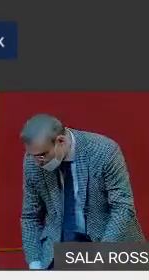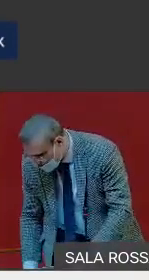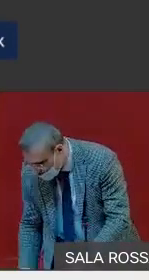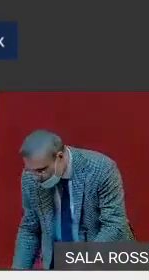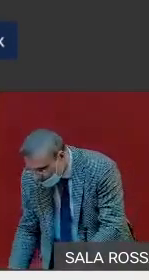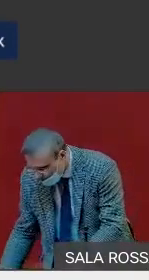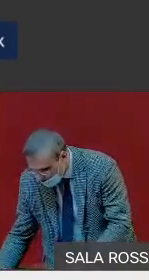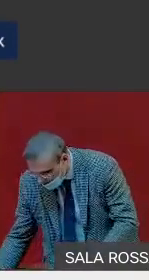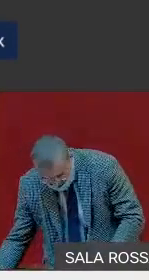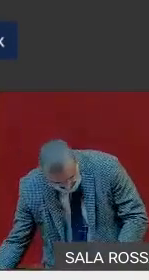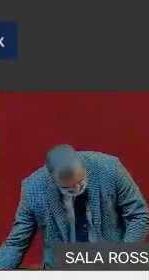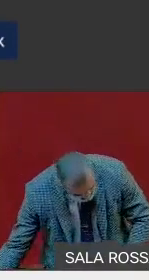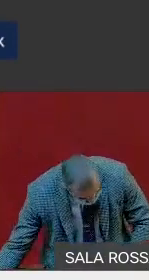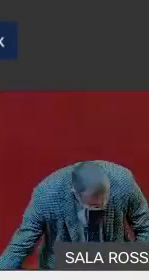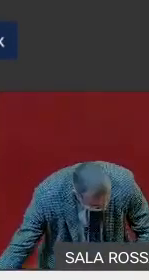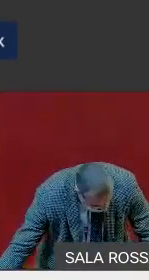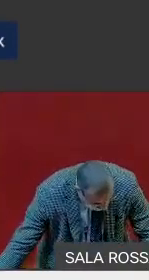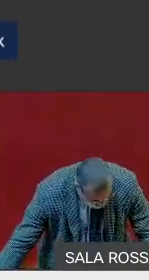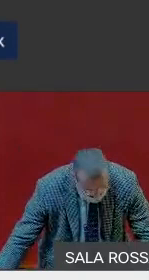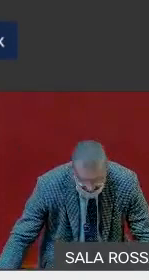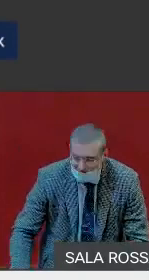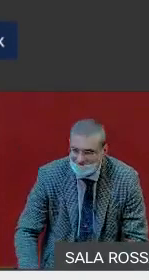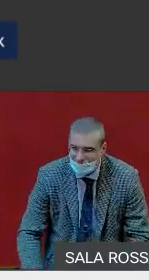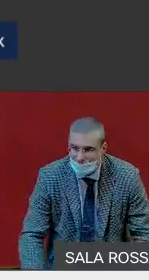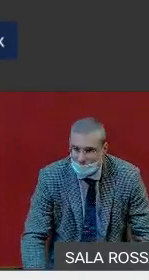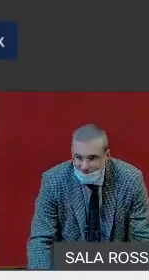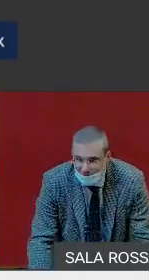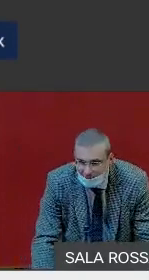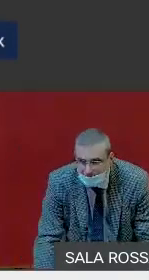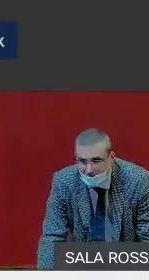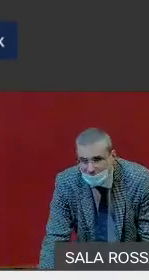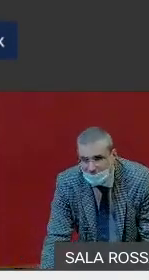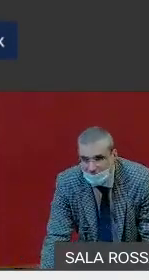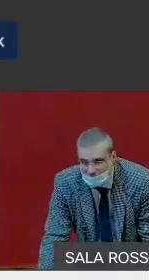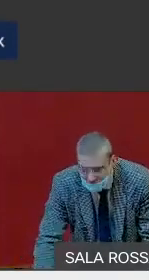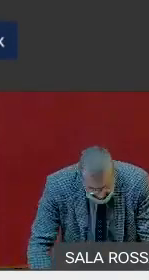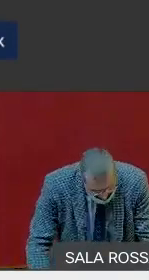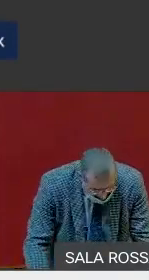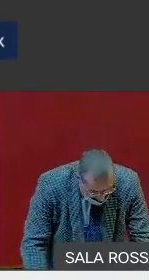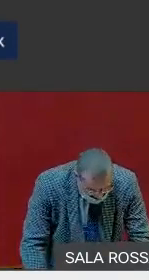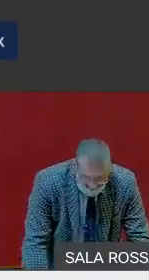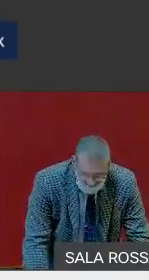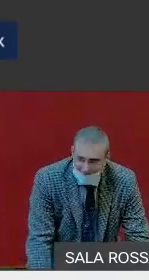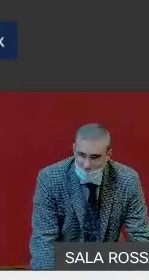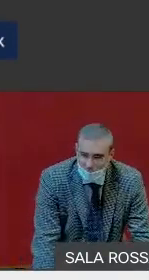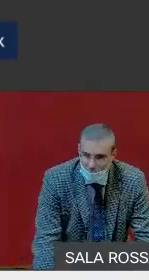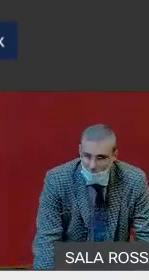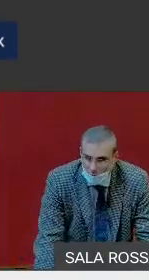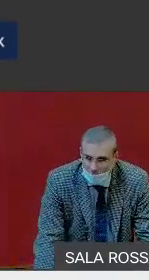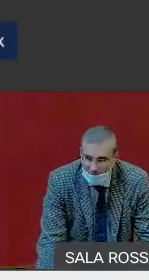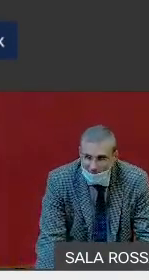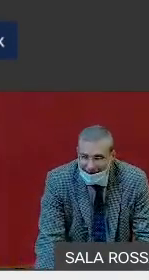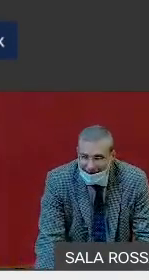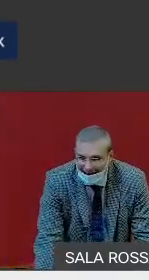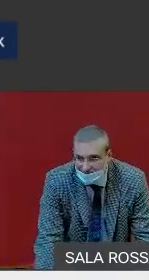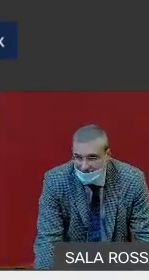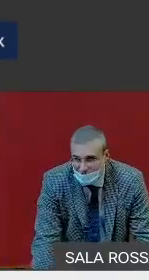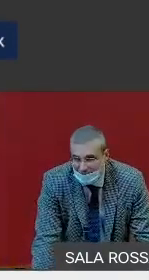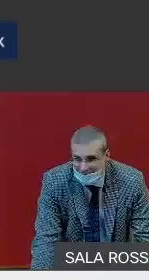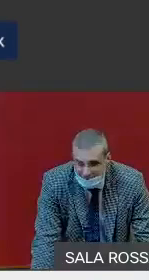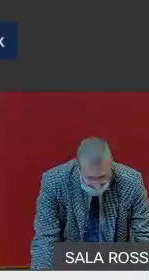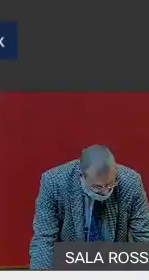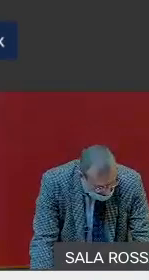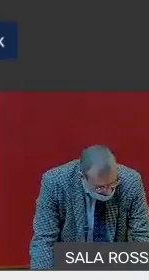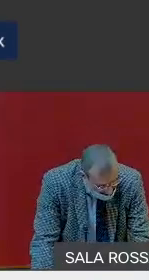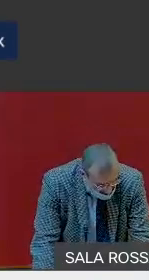brusoni intanto conferma assolutamente la mia disponibilità ad effettuare un sopralluogo insieme a lei insieme ai cittadini